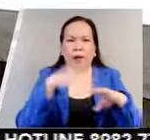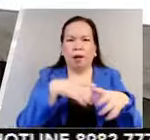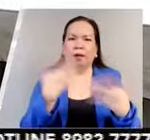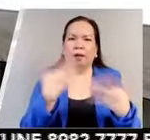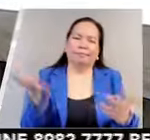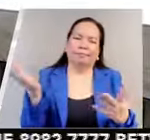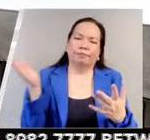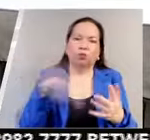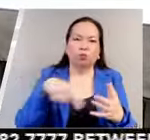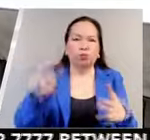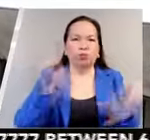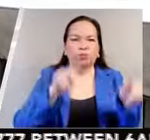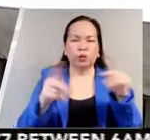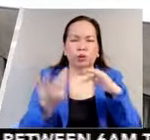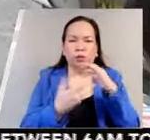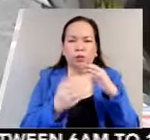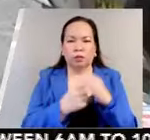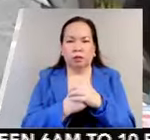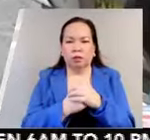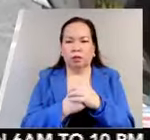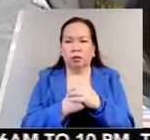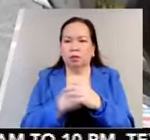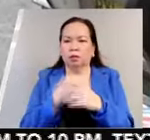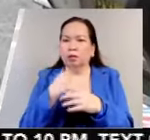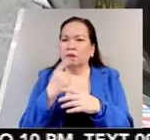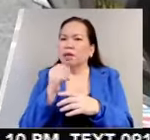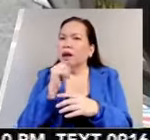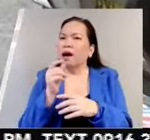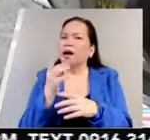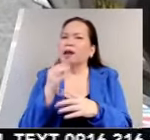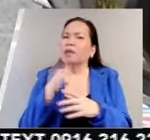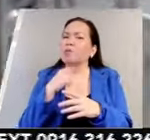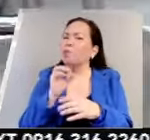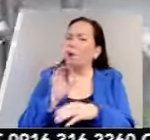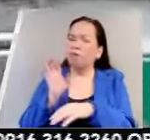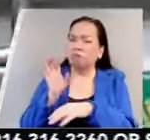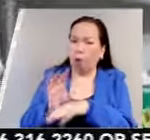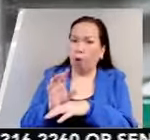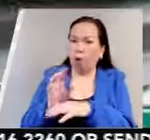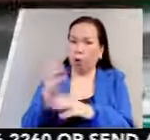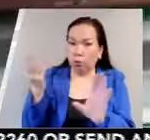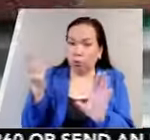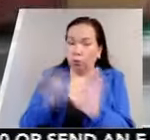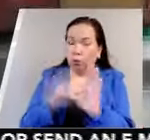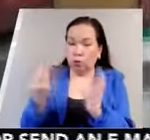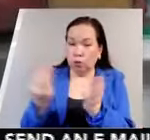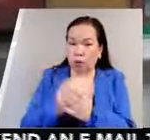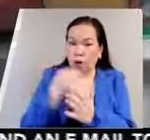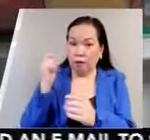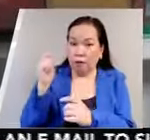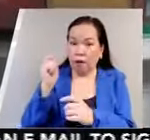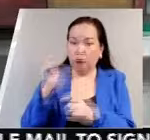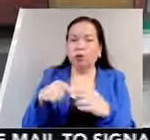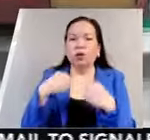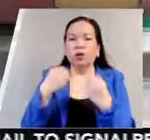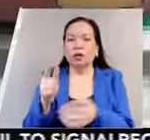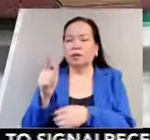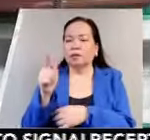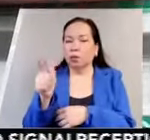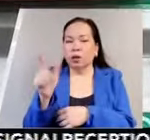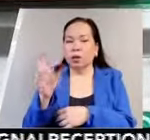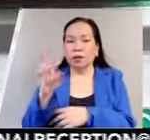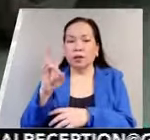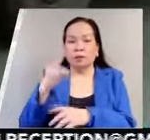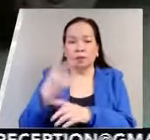Hindi ka na magpipili din, mag-modern ka agad eh. Nagbigay pa ang LTFRB ng 27 months sa iyan na 3 taon